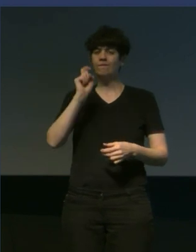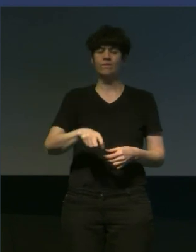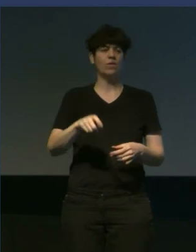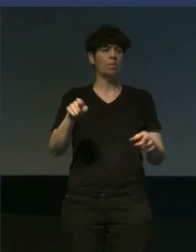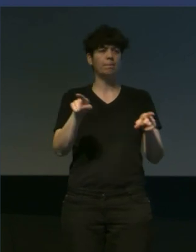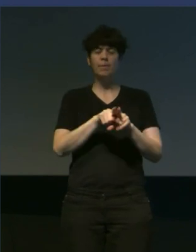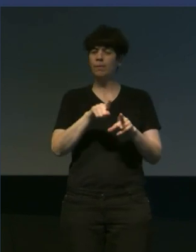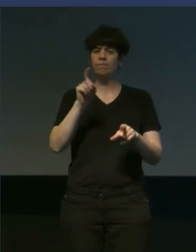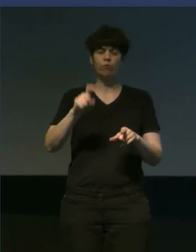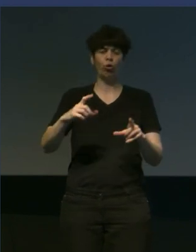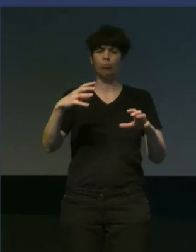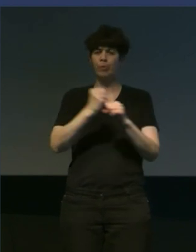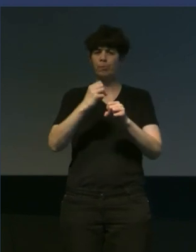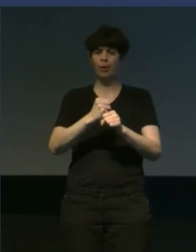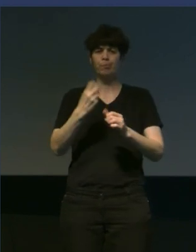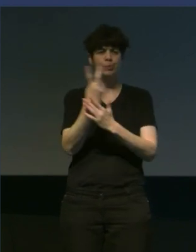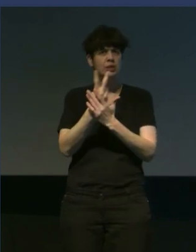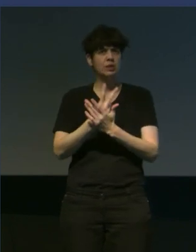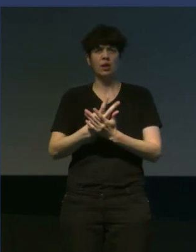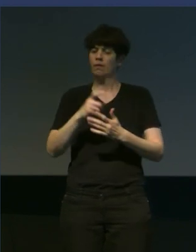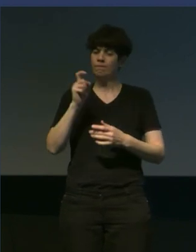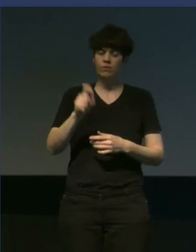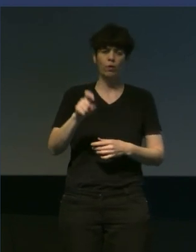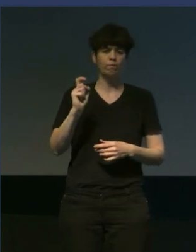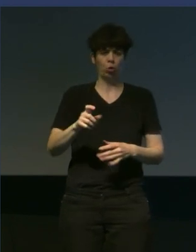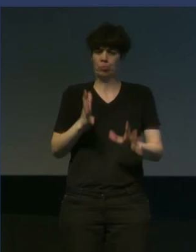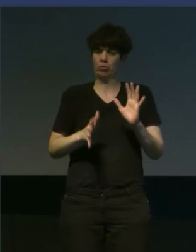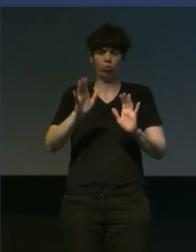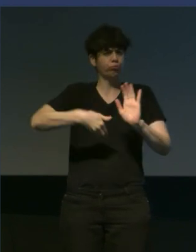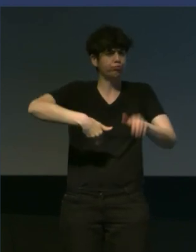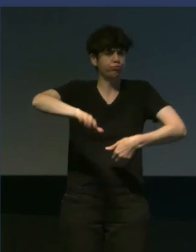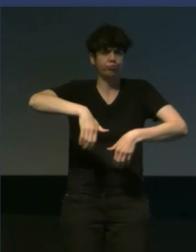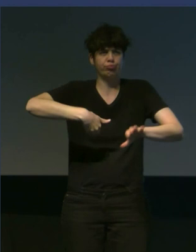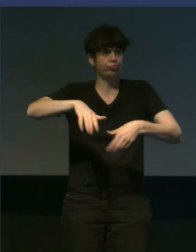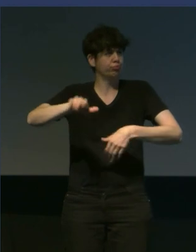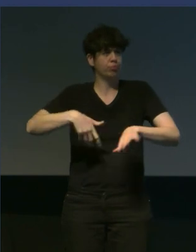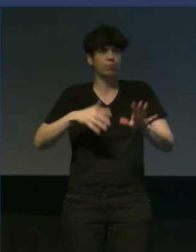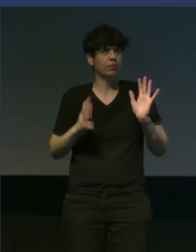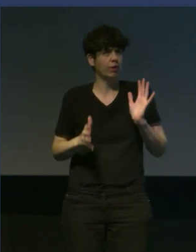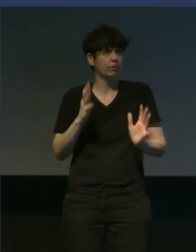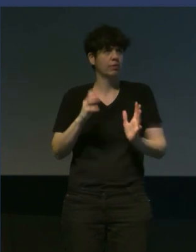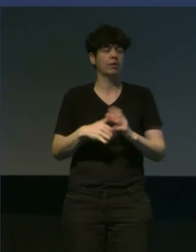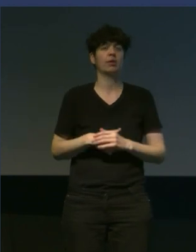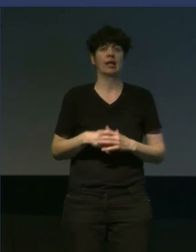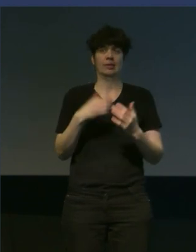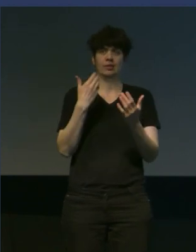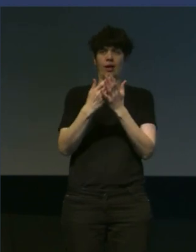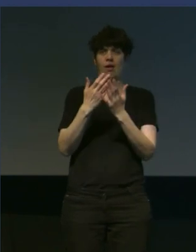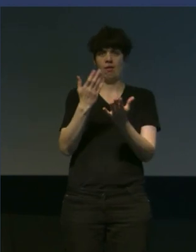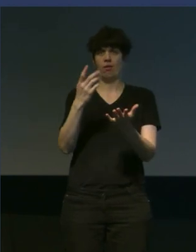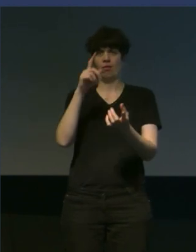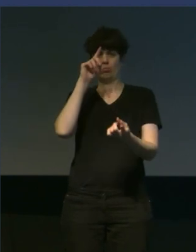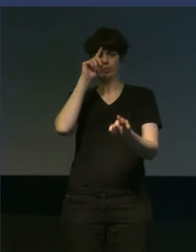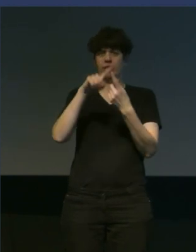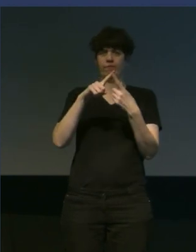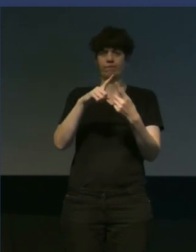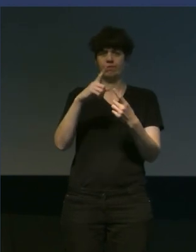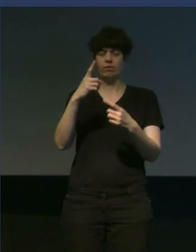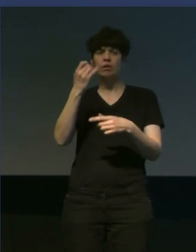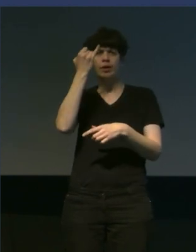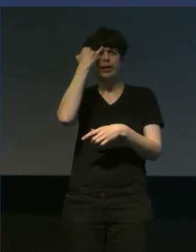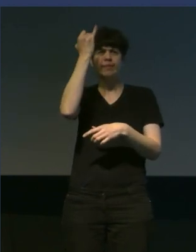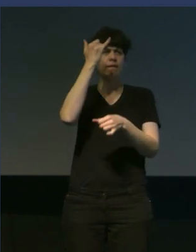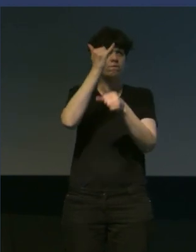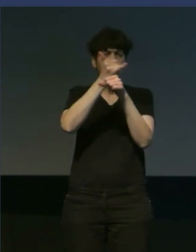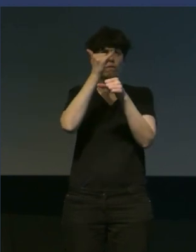synthèse dessinée. Et peut-être que ça marchera. Et en fait, l'idée, c'était vraiment de reprendre toutes ces idées reçues-là.